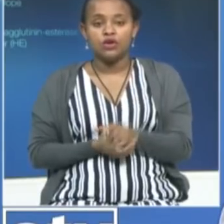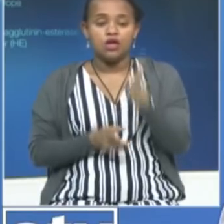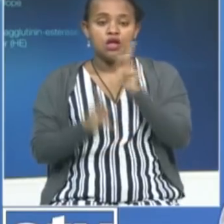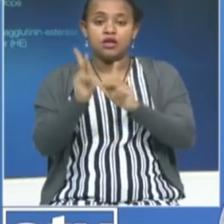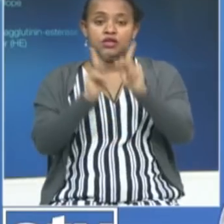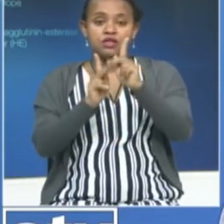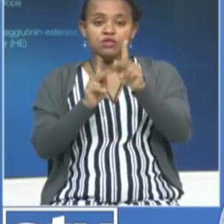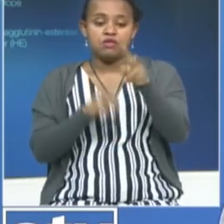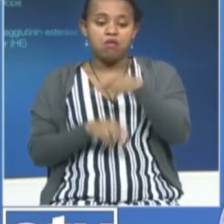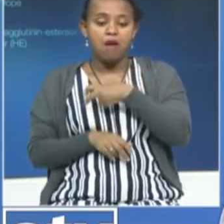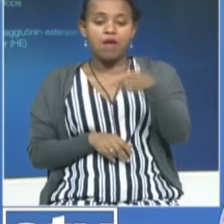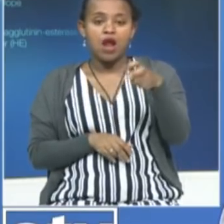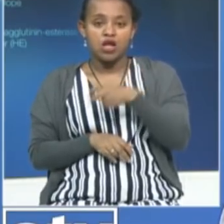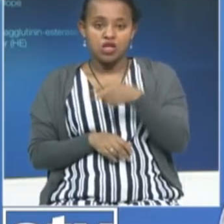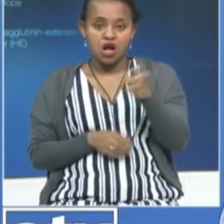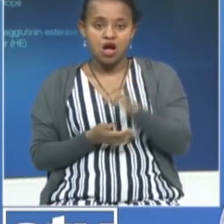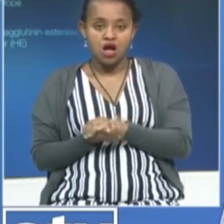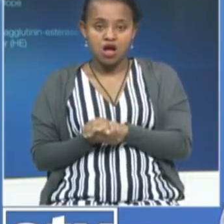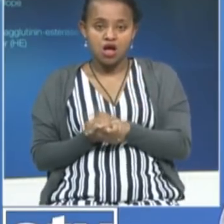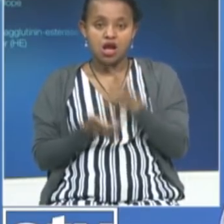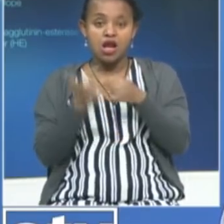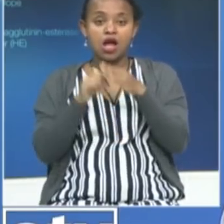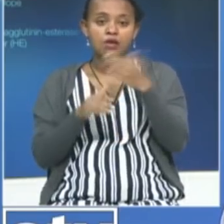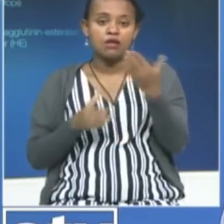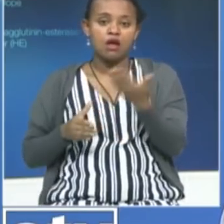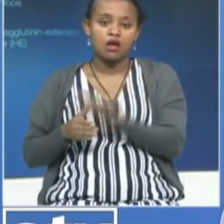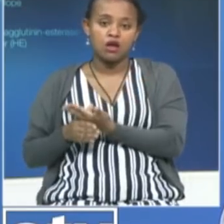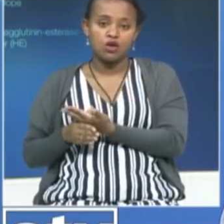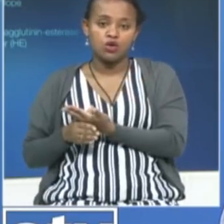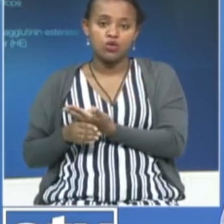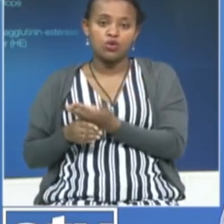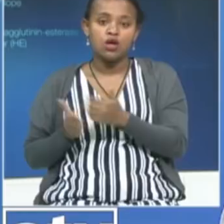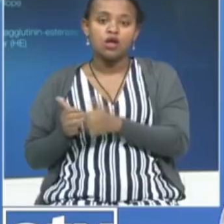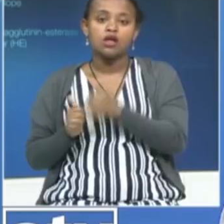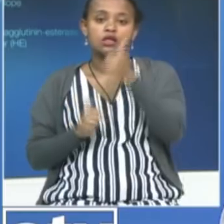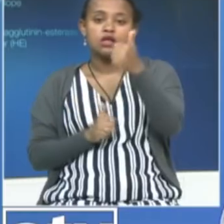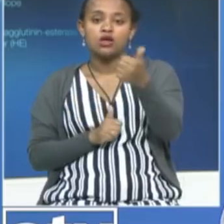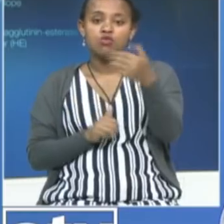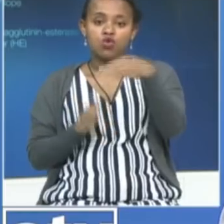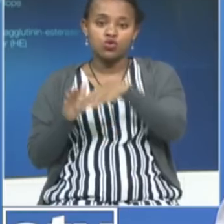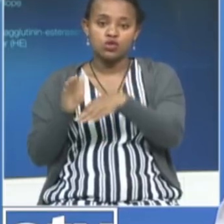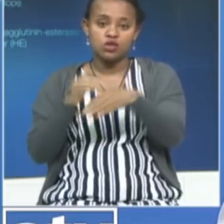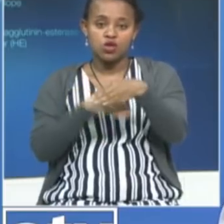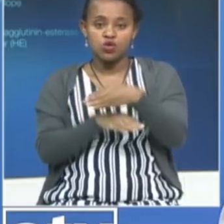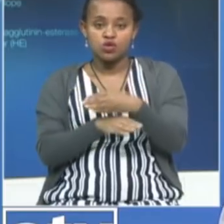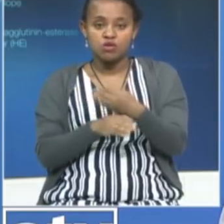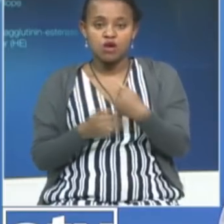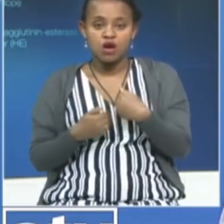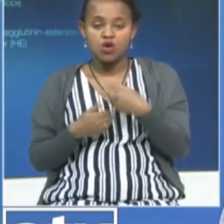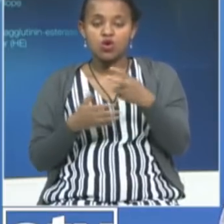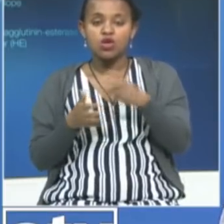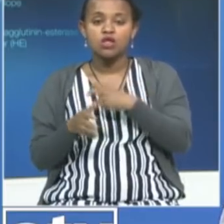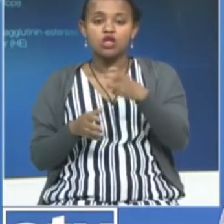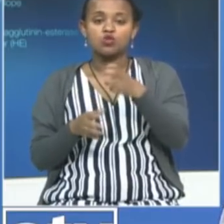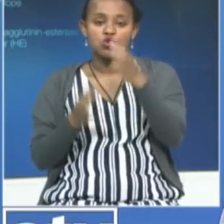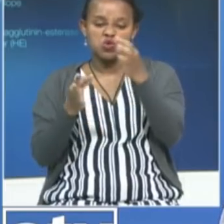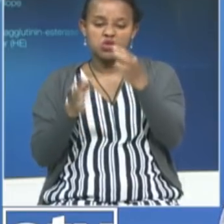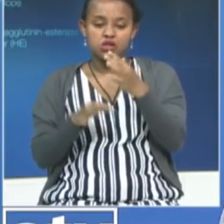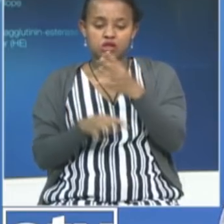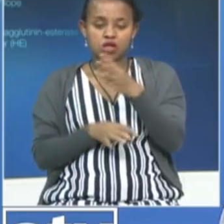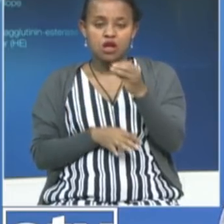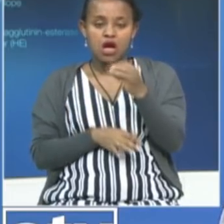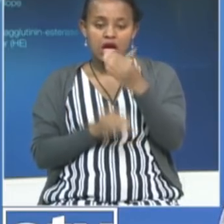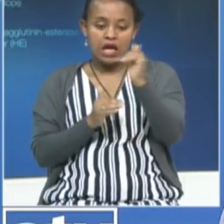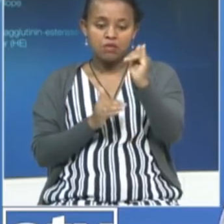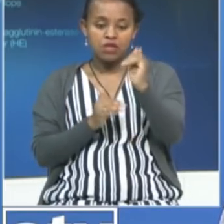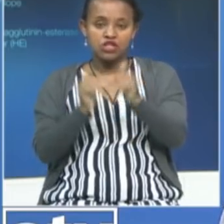የህዝብ ማመላለሻ እንዳይመጣ የከለከሉ ከዛ ደግሞ ውስጥ ለውስጥም ባለው ትራንስፖርት ውስን ሰዎችና ከግማሽ በታች